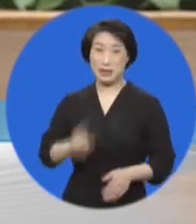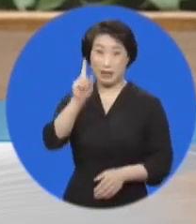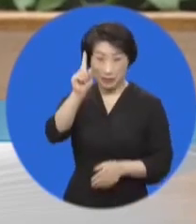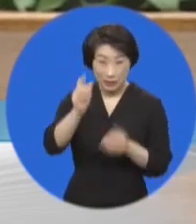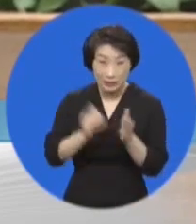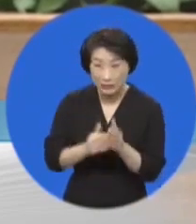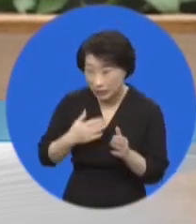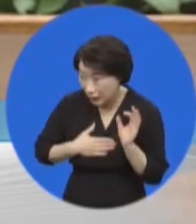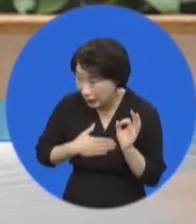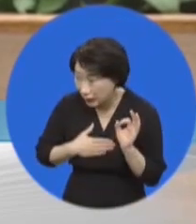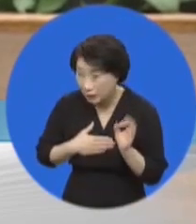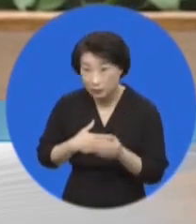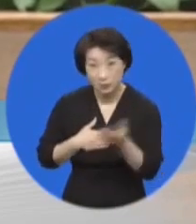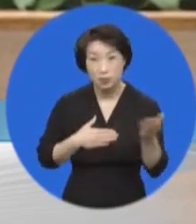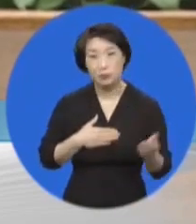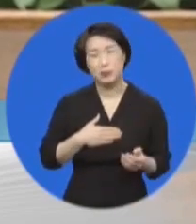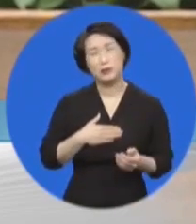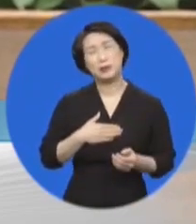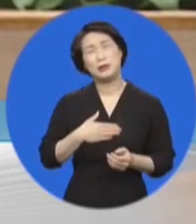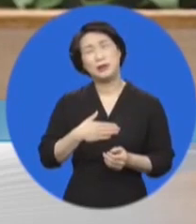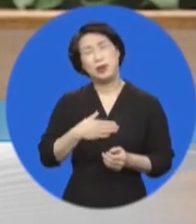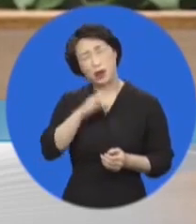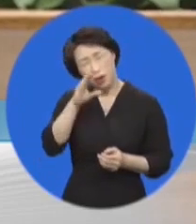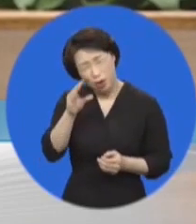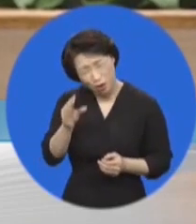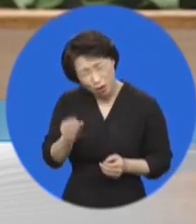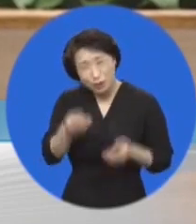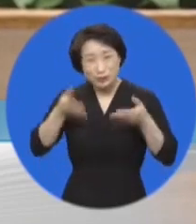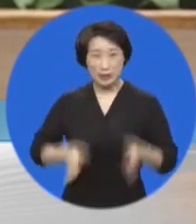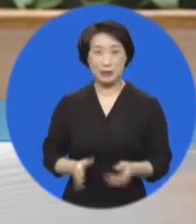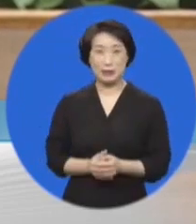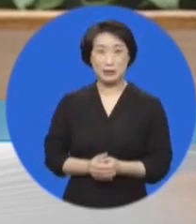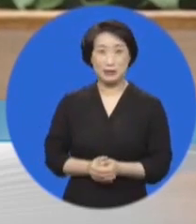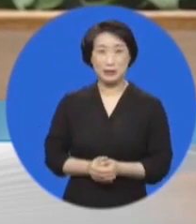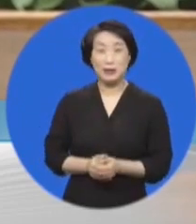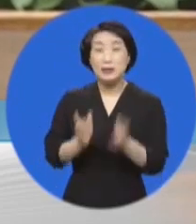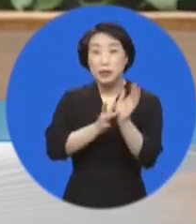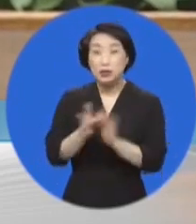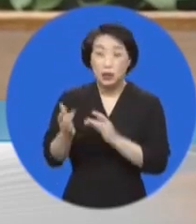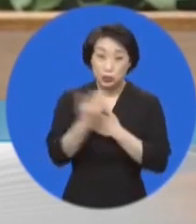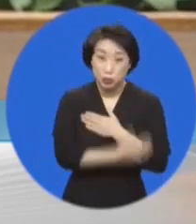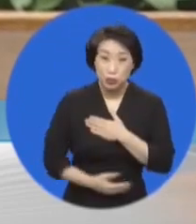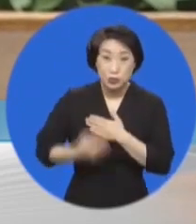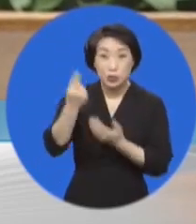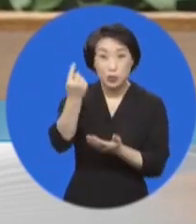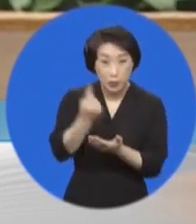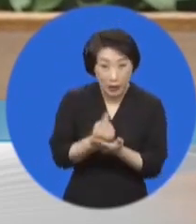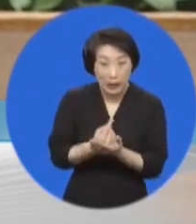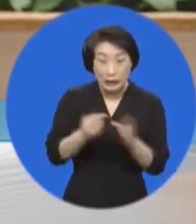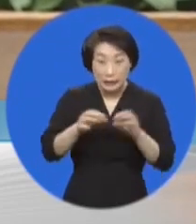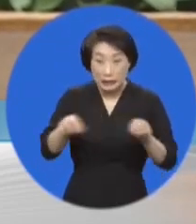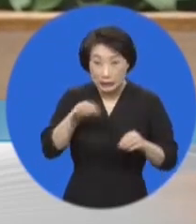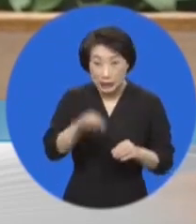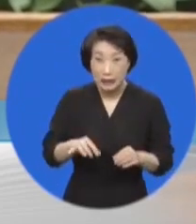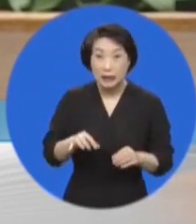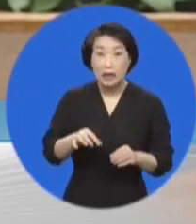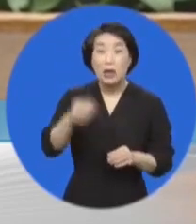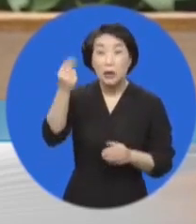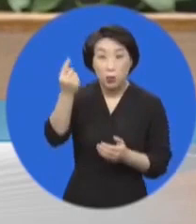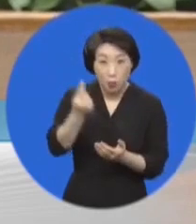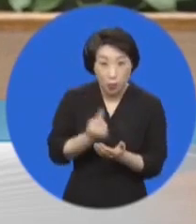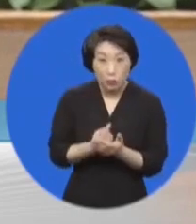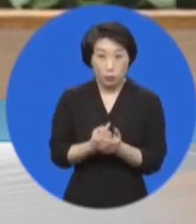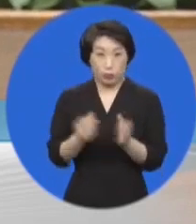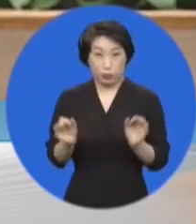이해되십니까? 거룩한 탄생. 그분이 육신 있고 이 땅에 딱